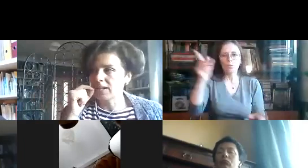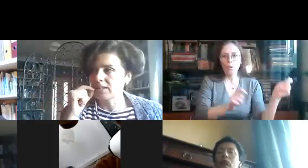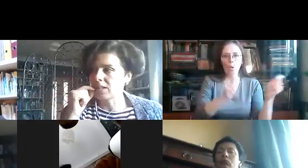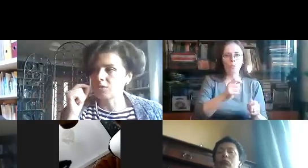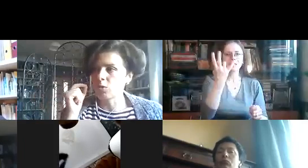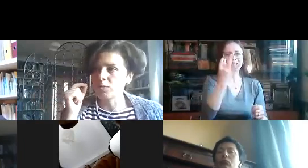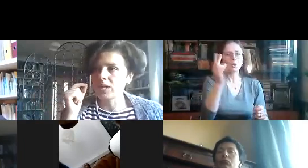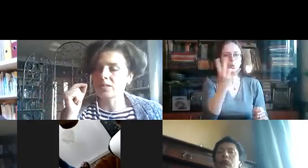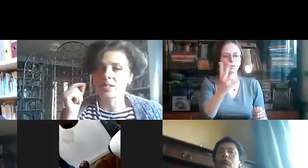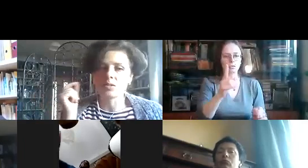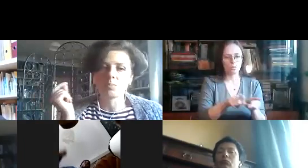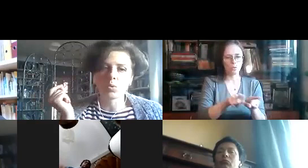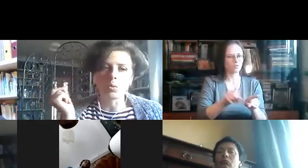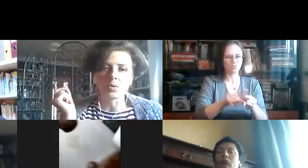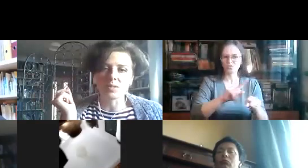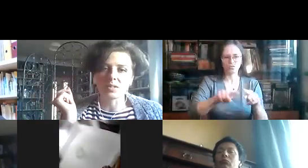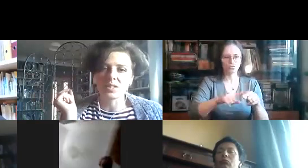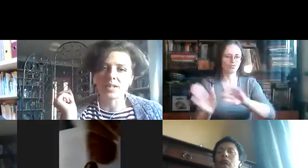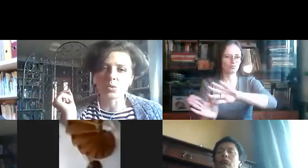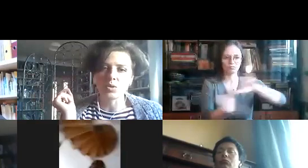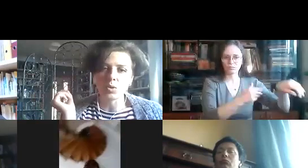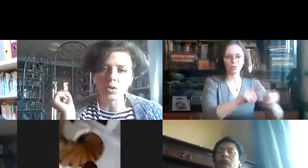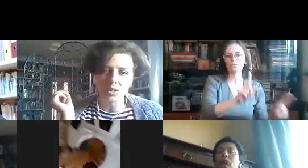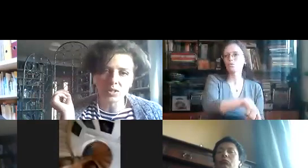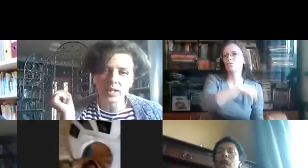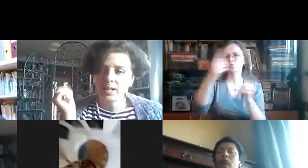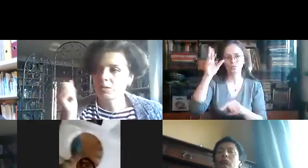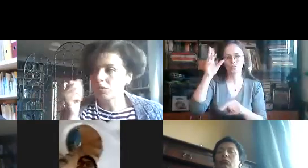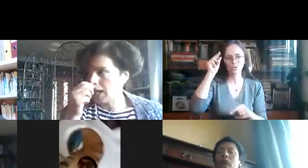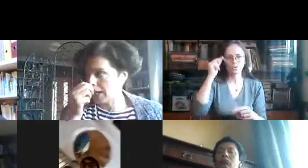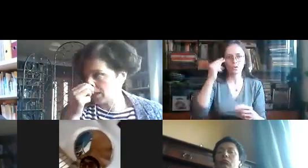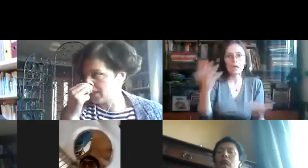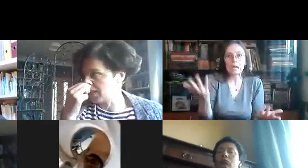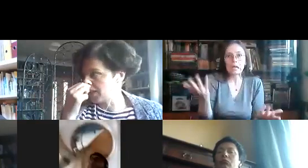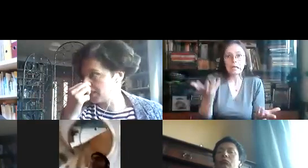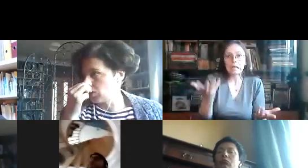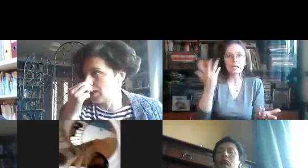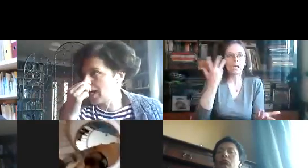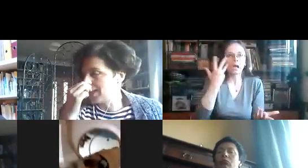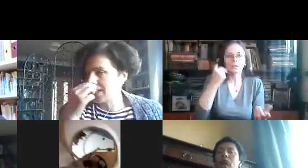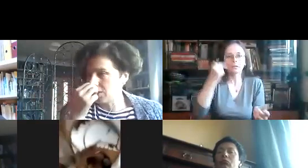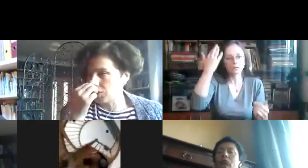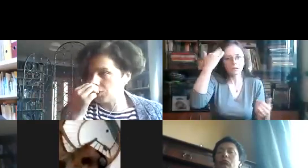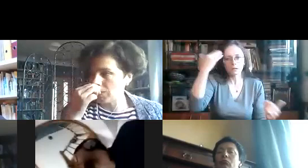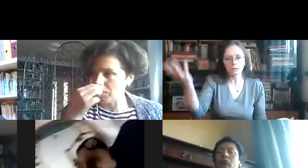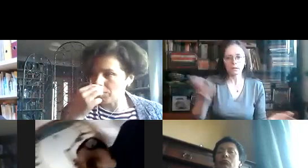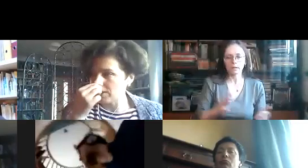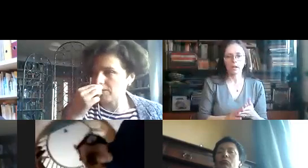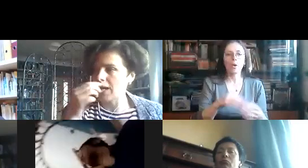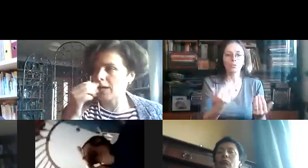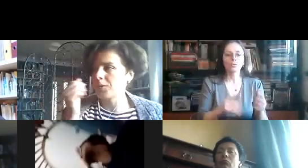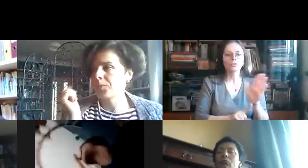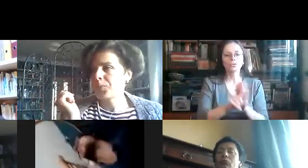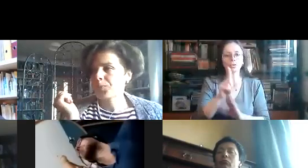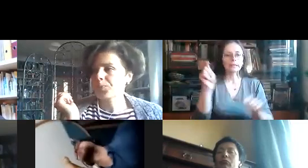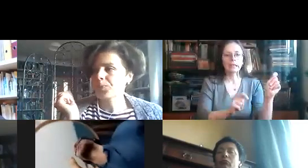Как сделать форум театра, или по-другому называется театр угнетенных? Вот как это сделать онлайн, я не очень пока